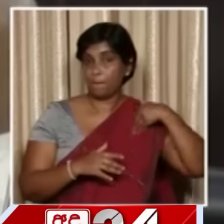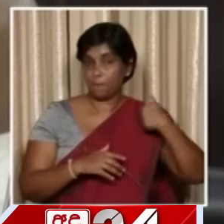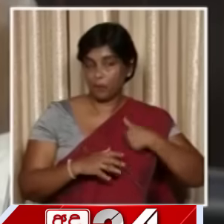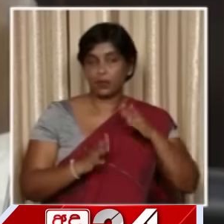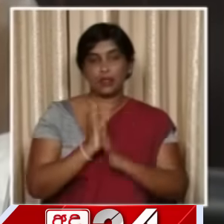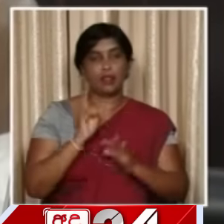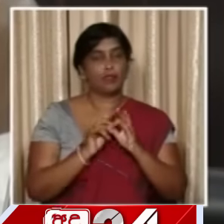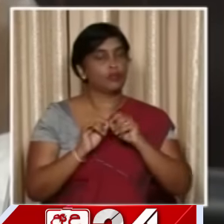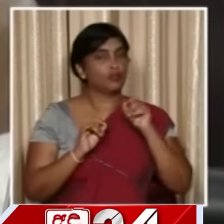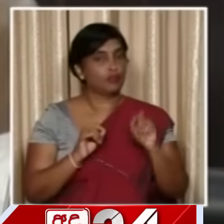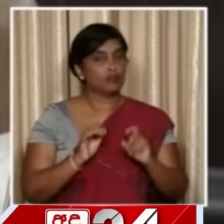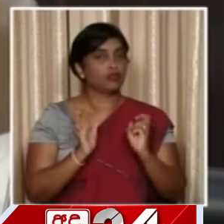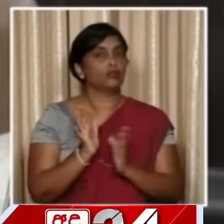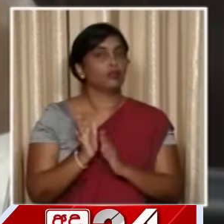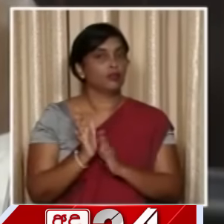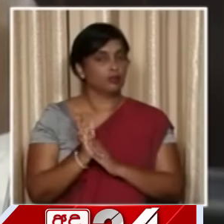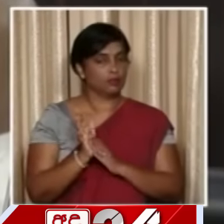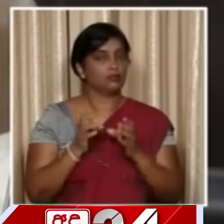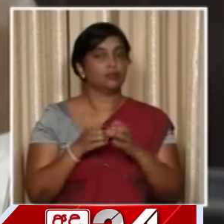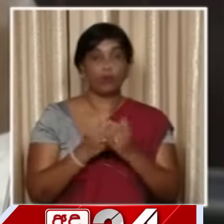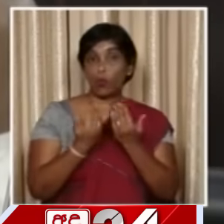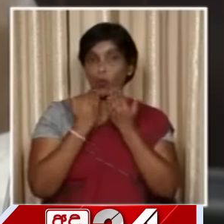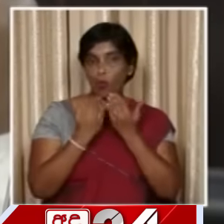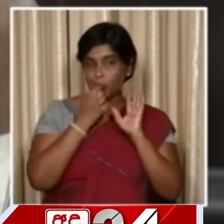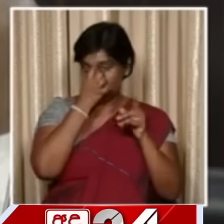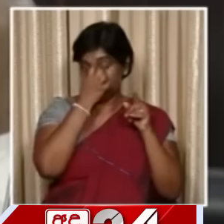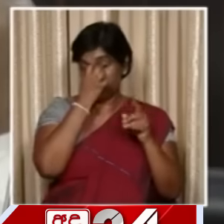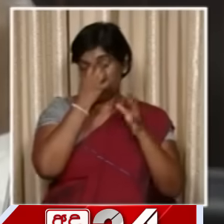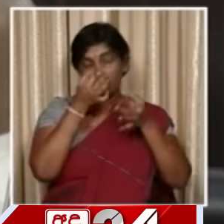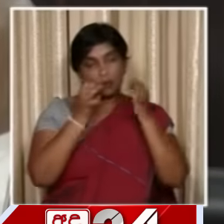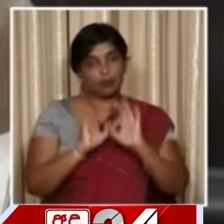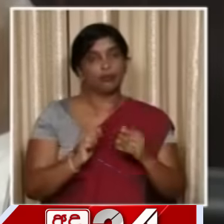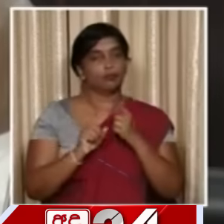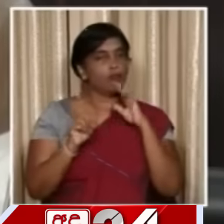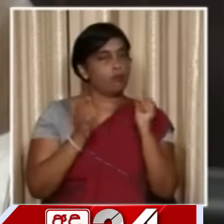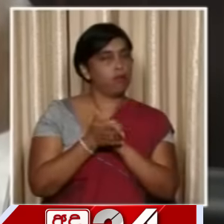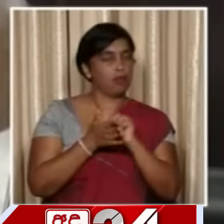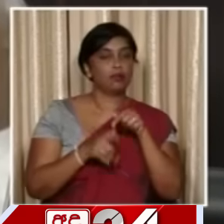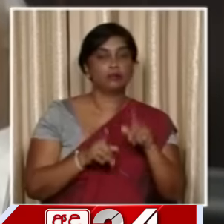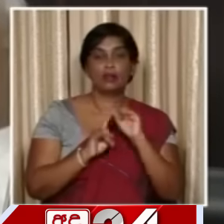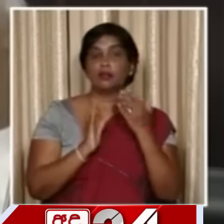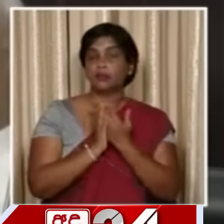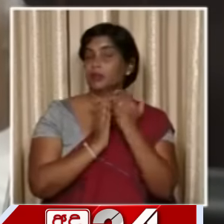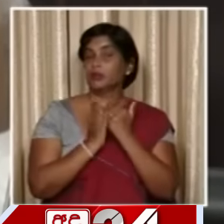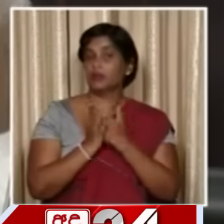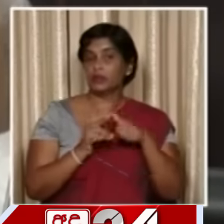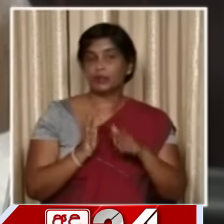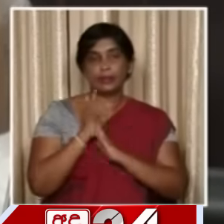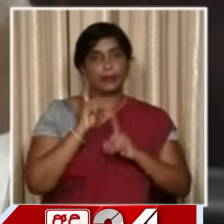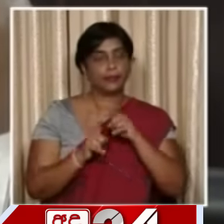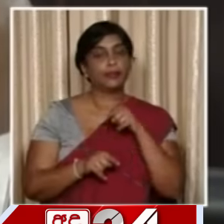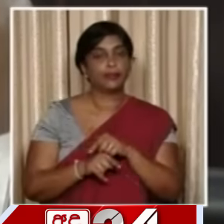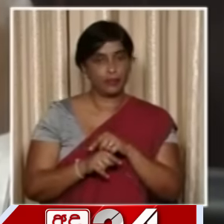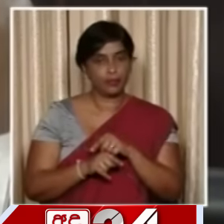අමාත්‍ය මණ්ඩල කමිටුවක් මග පෙන්වීම මගින් වඩාත් ඔපවත් කරා. මෙම ප්‍රතිපත්ති රාමුව දැන් අමාත්‍ය මණ්ඩලය